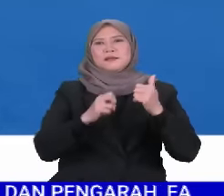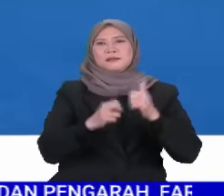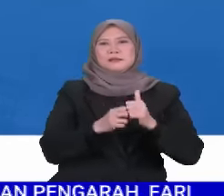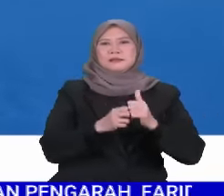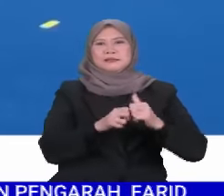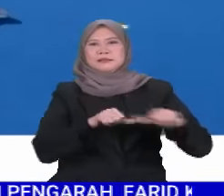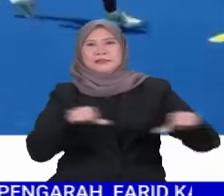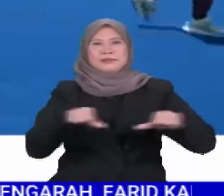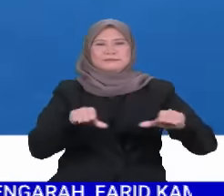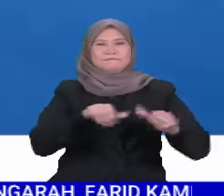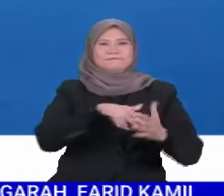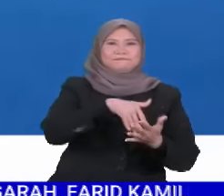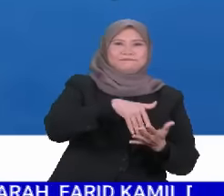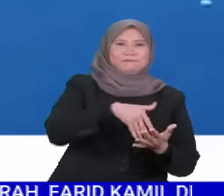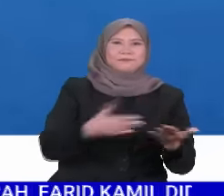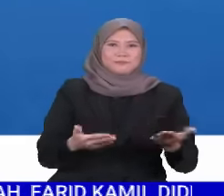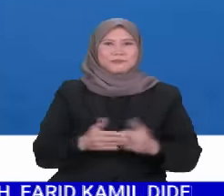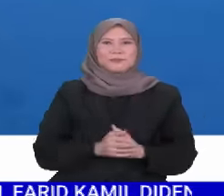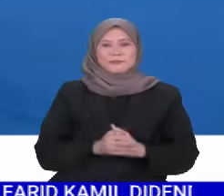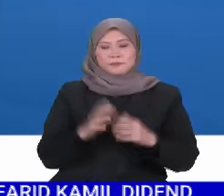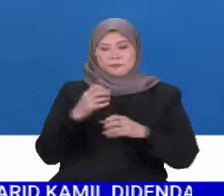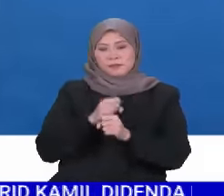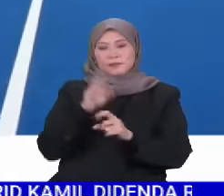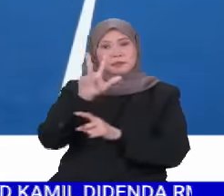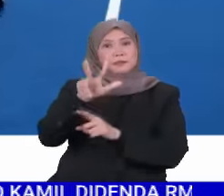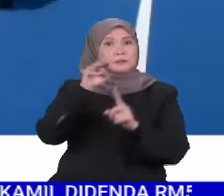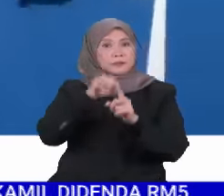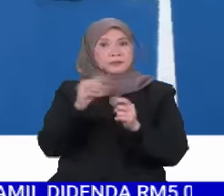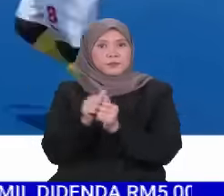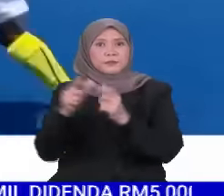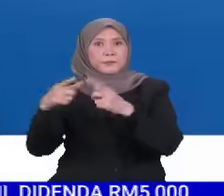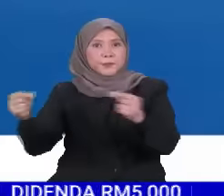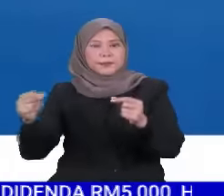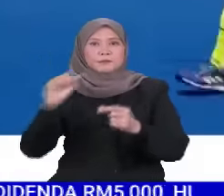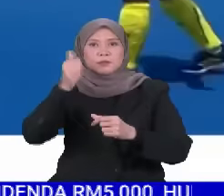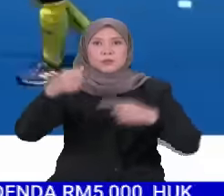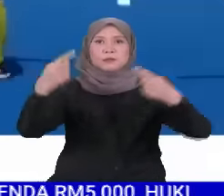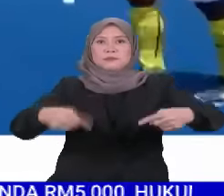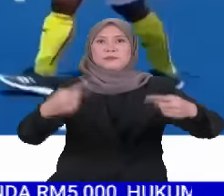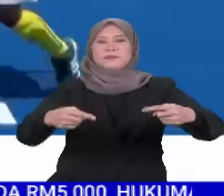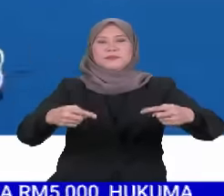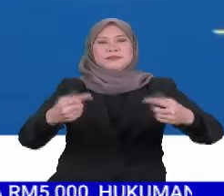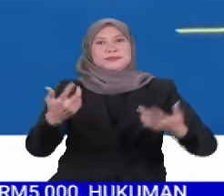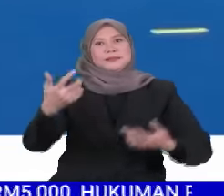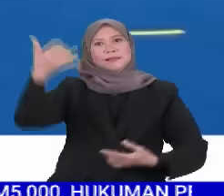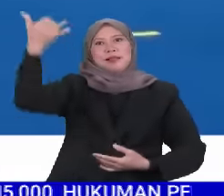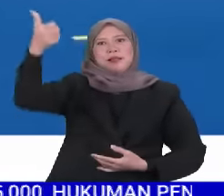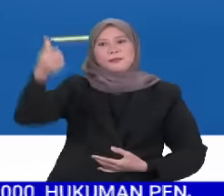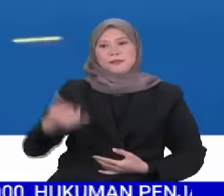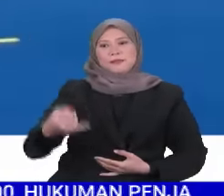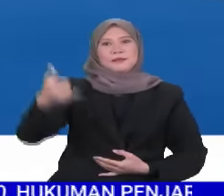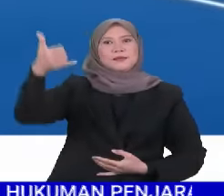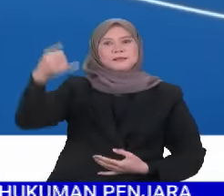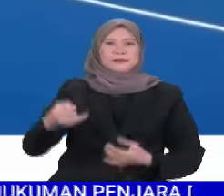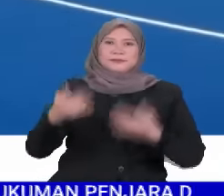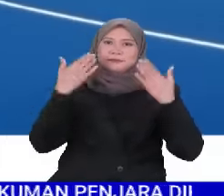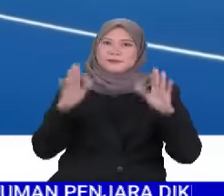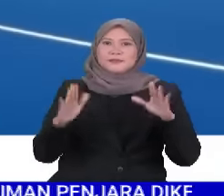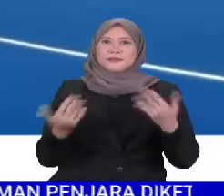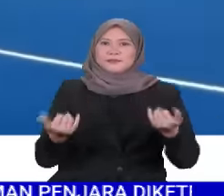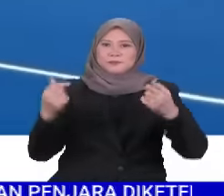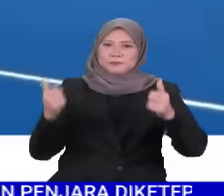kecerdasan Malaysia kini terikat tiga mata dengan Jepon dan pertemuan iso merupakan misi hidup mati the spy Tigers dalam